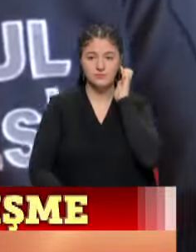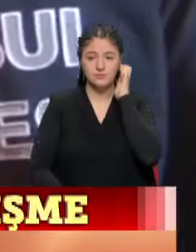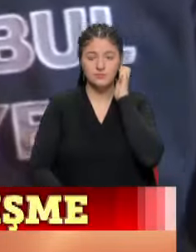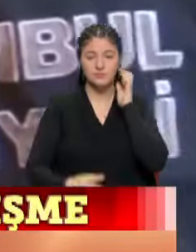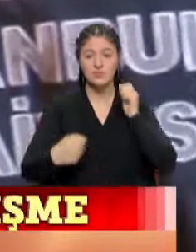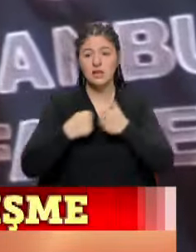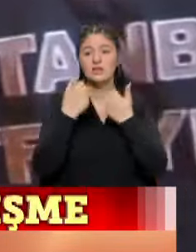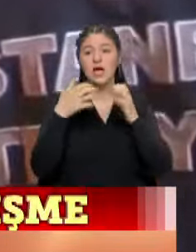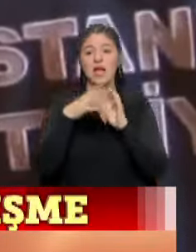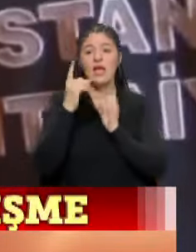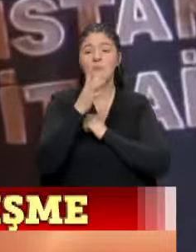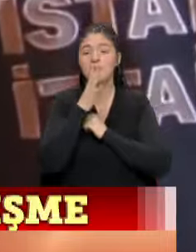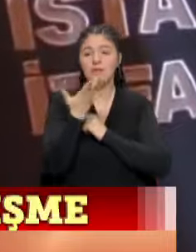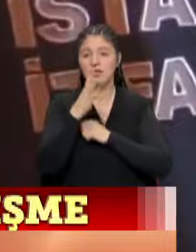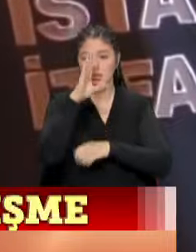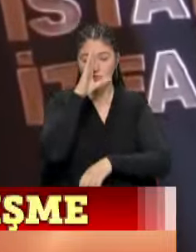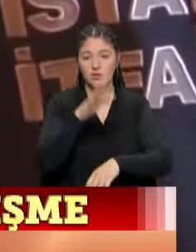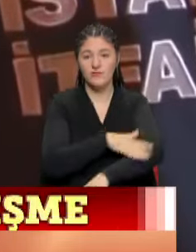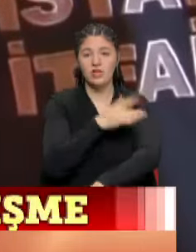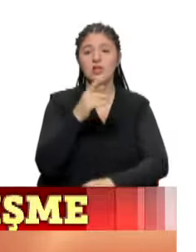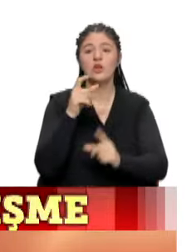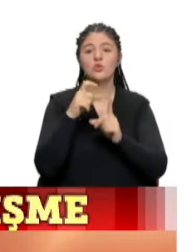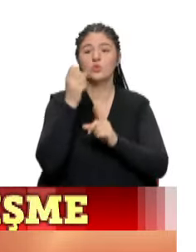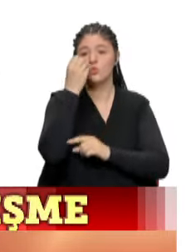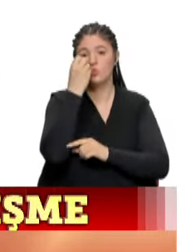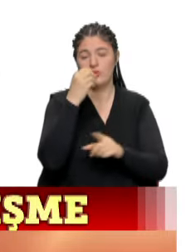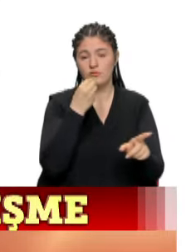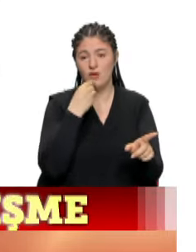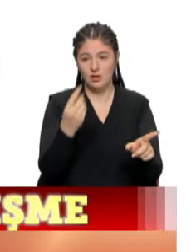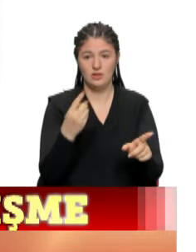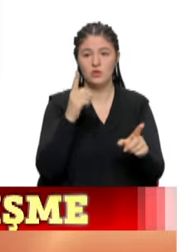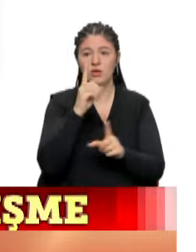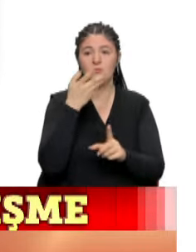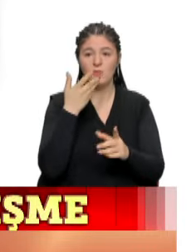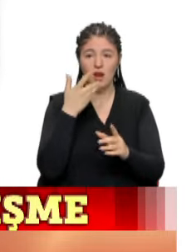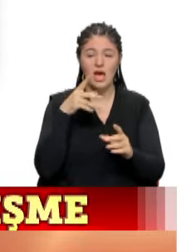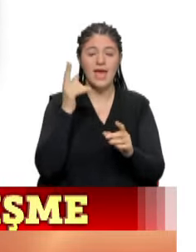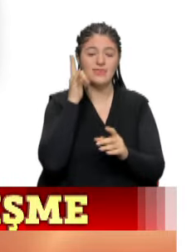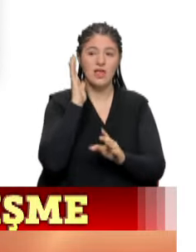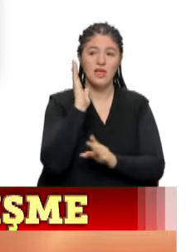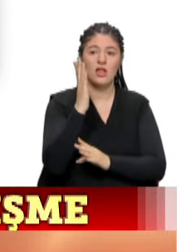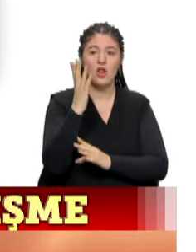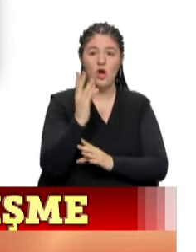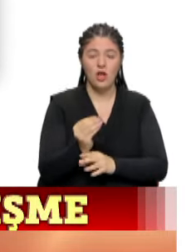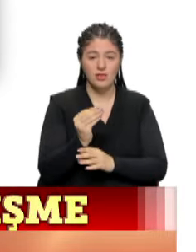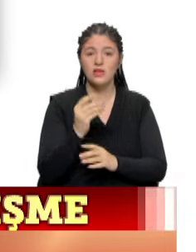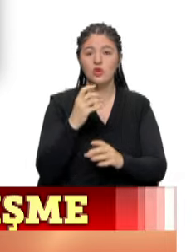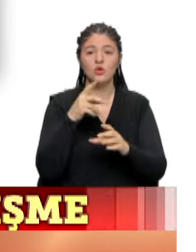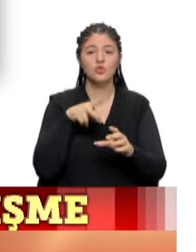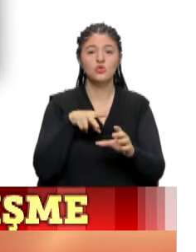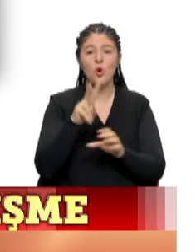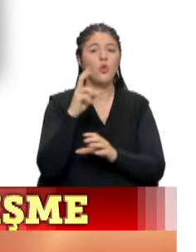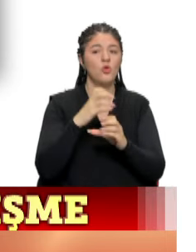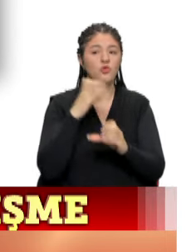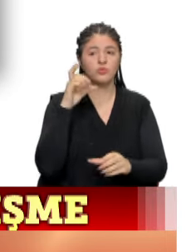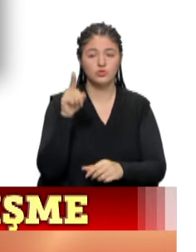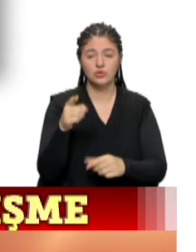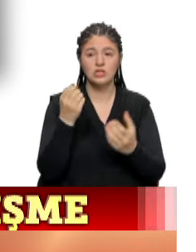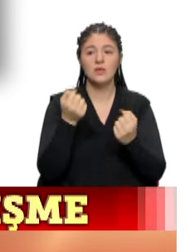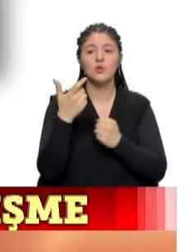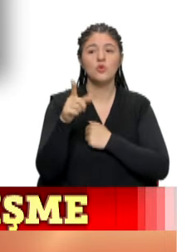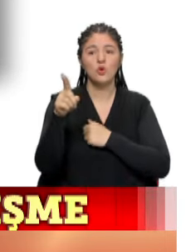Kazayla ilgili ilk bilgileri İstanbul Valisi Davut Gül verdi. Kuzey Marmara Otoyolu üzerinde Edirne istikametine seyir halinde bulunan yolcu